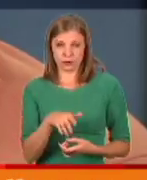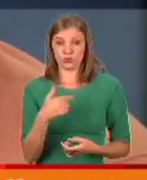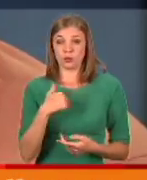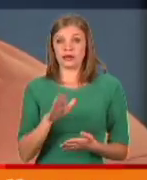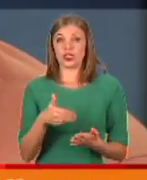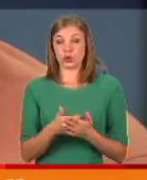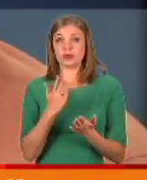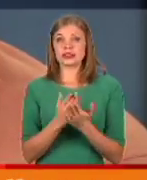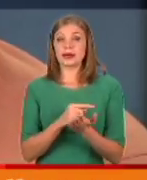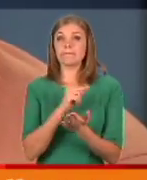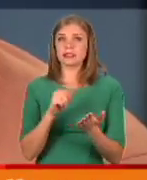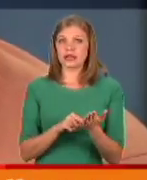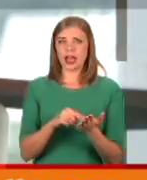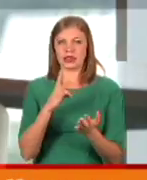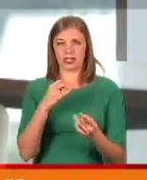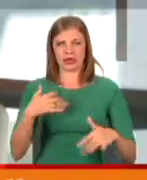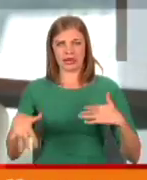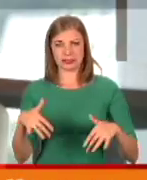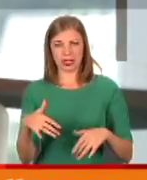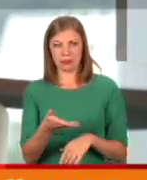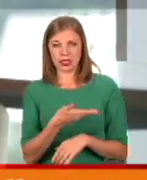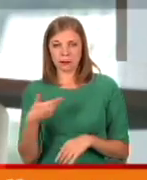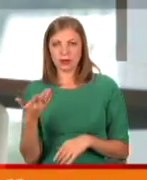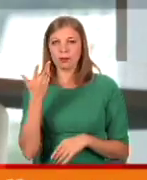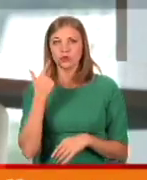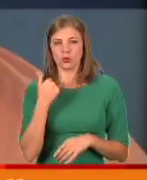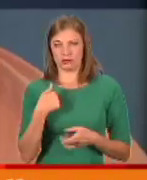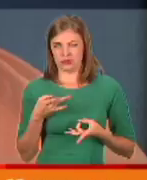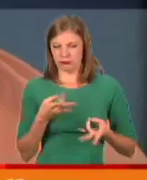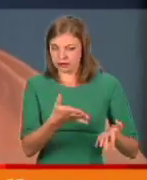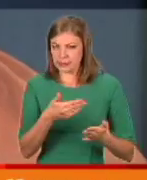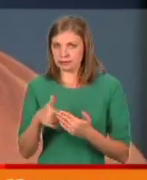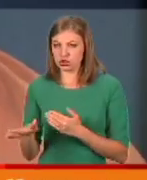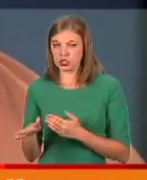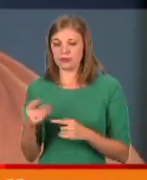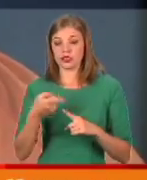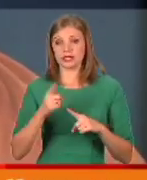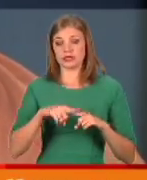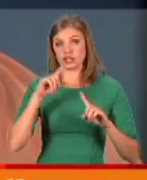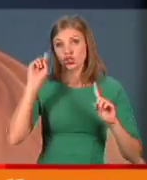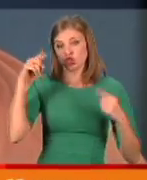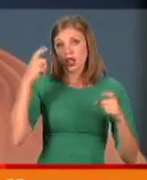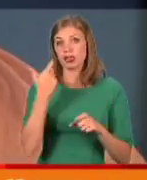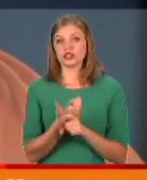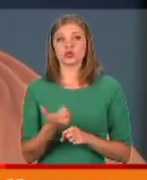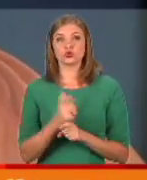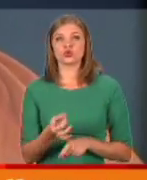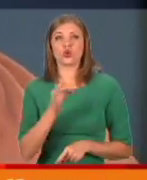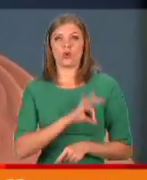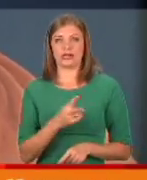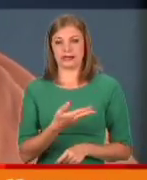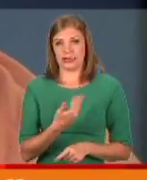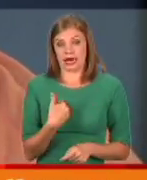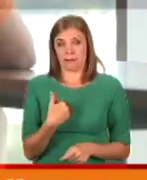досі є питання, чи не слабаки ми, коли встали і пішли. Це шалений, дуже корисний для